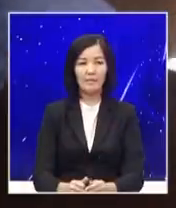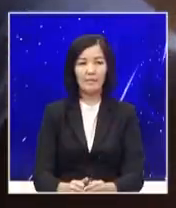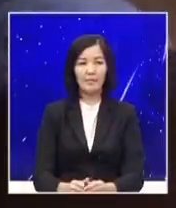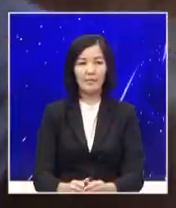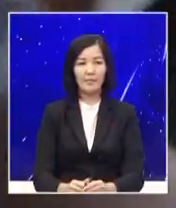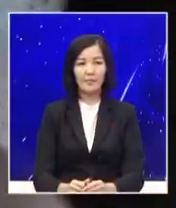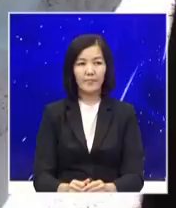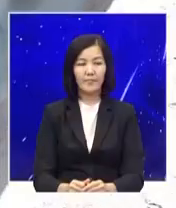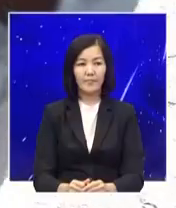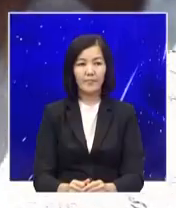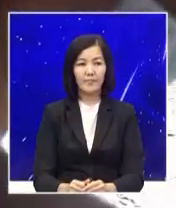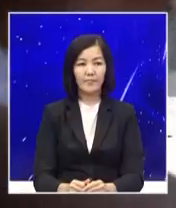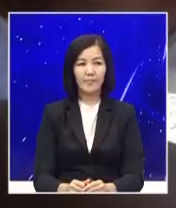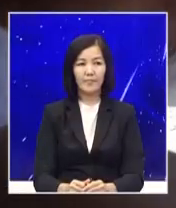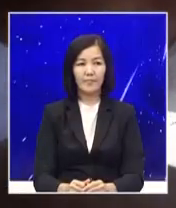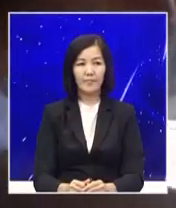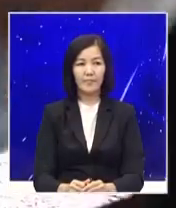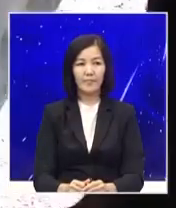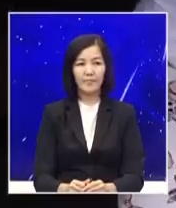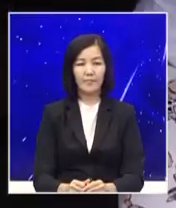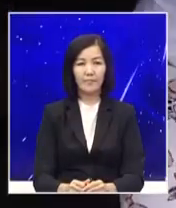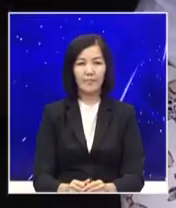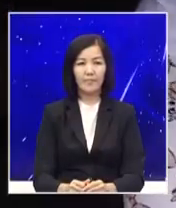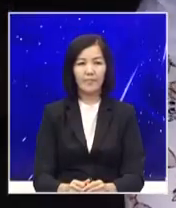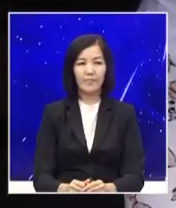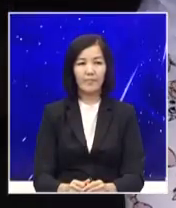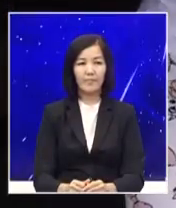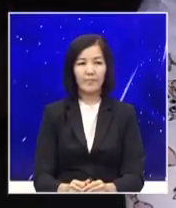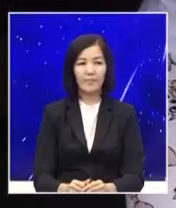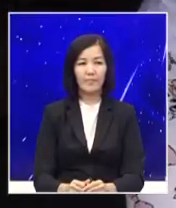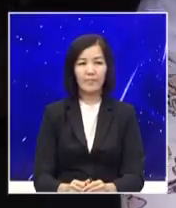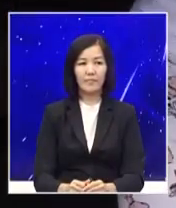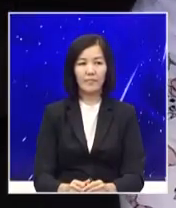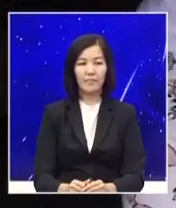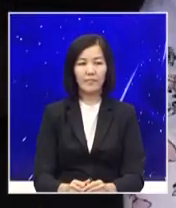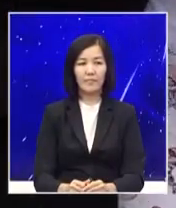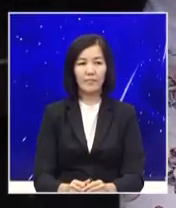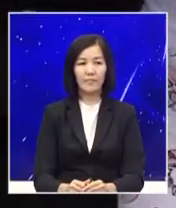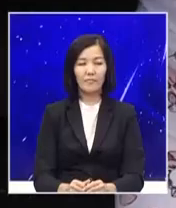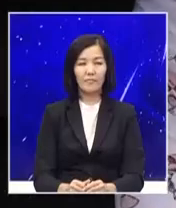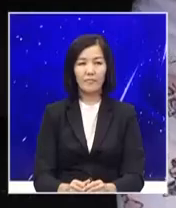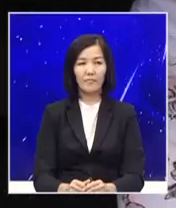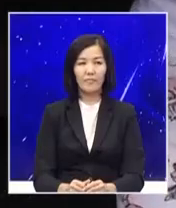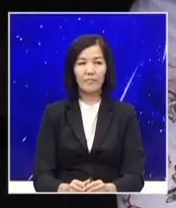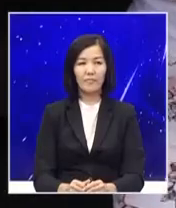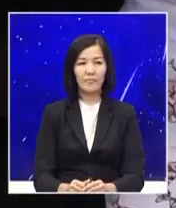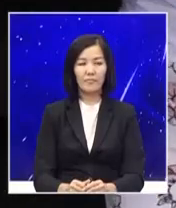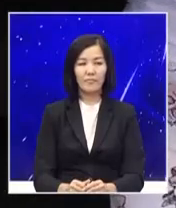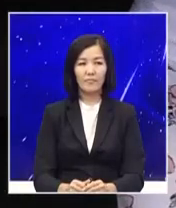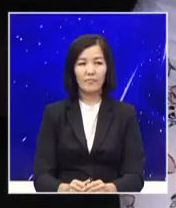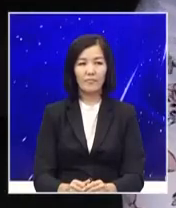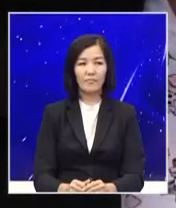Молодец, левый, нижний верхний. Молодец, удар, прямой, боковой.